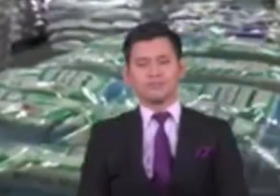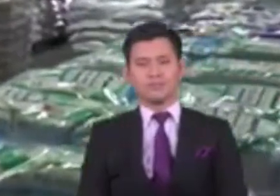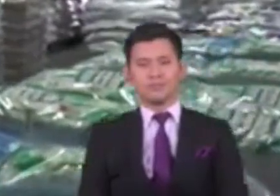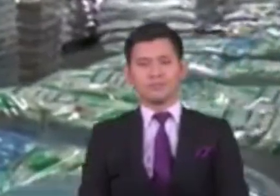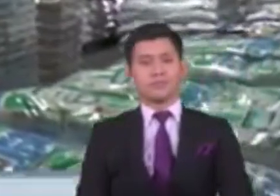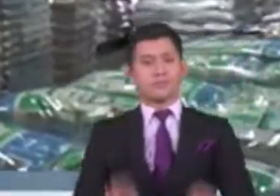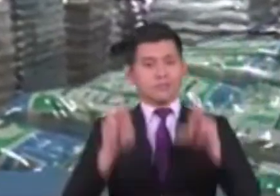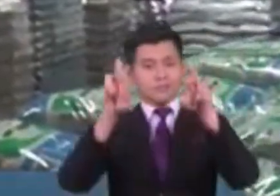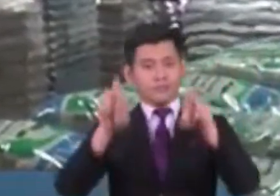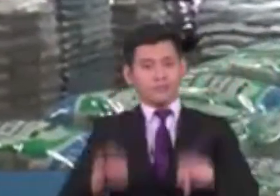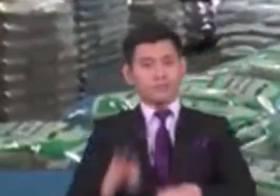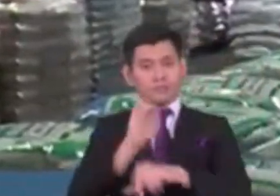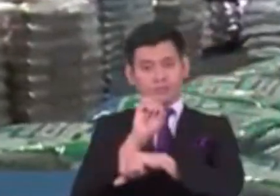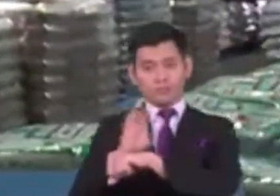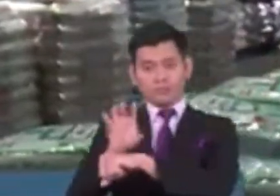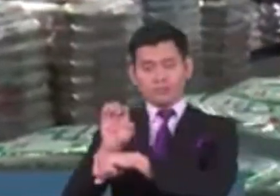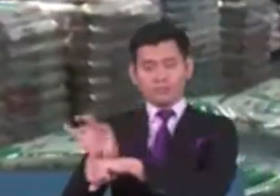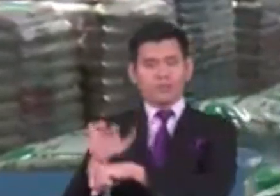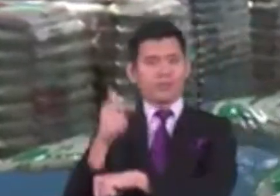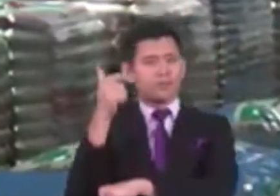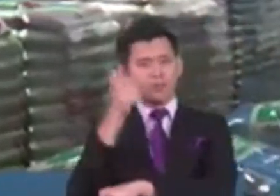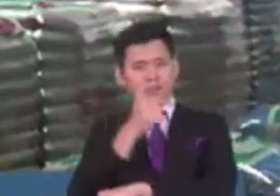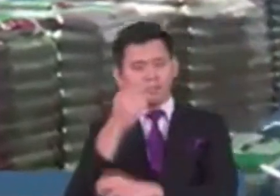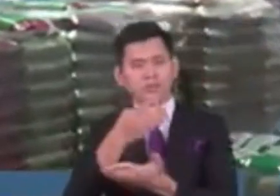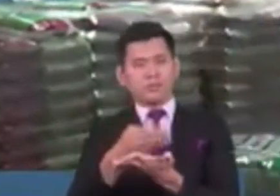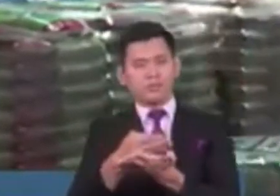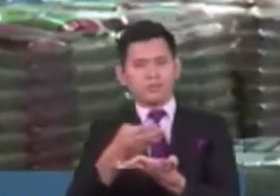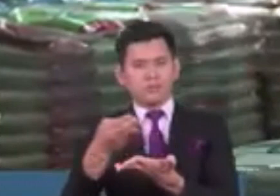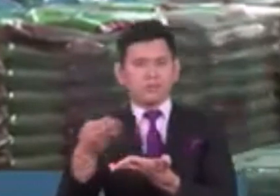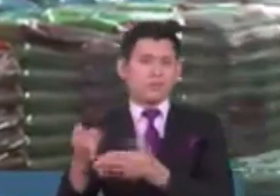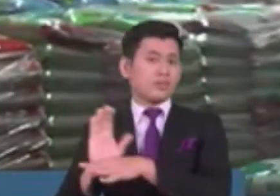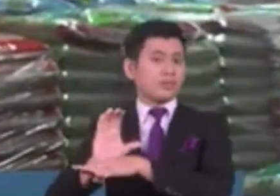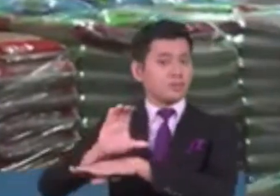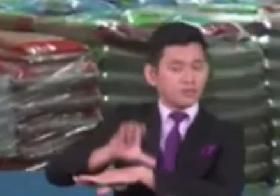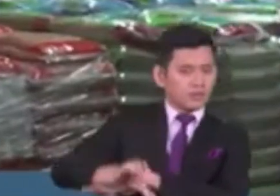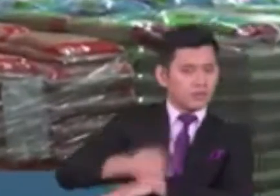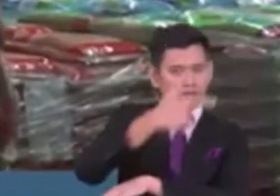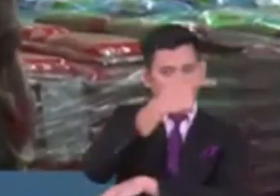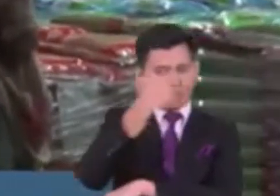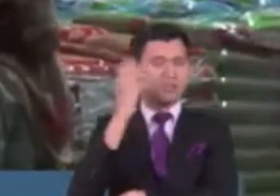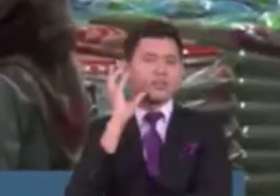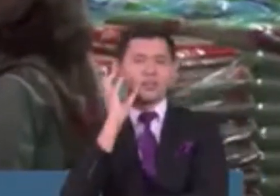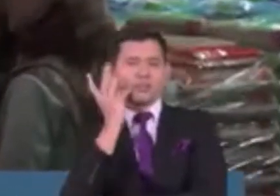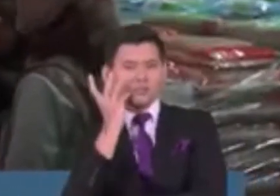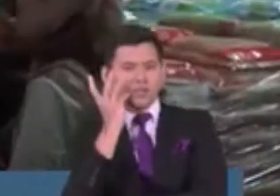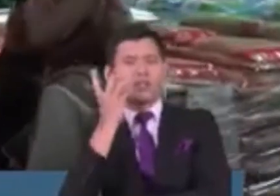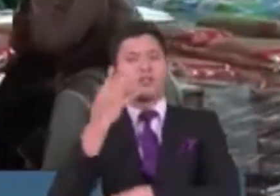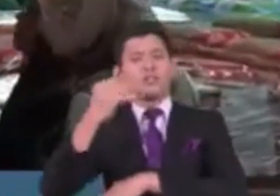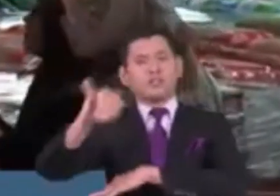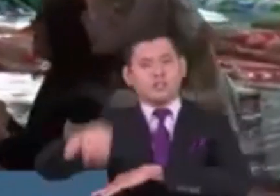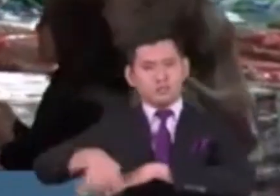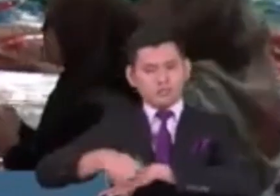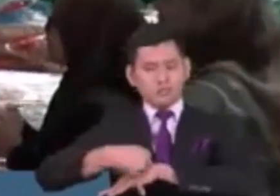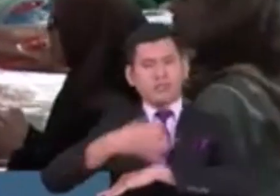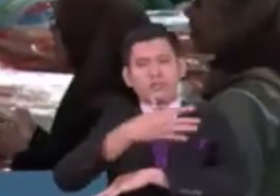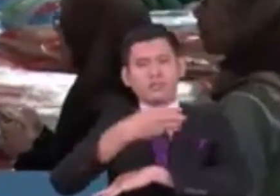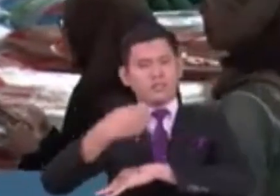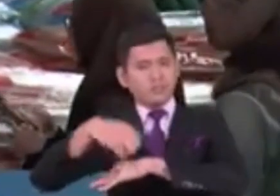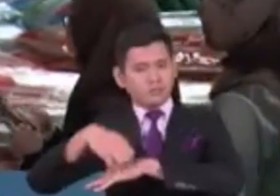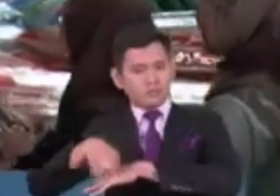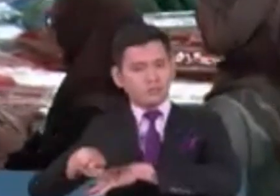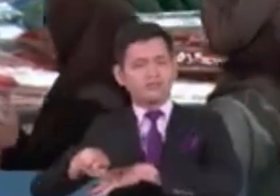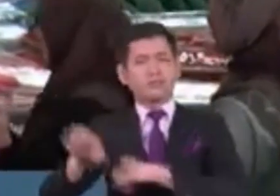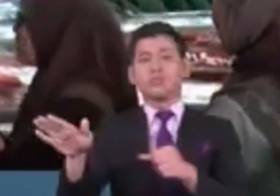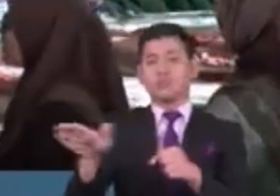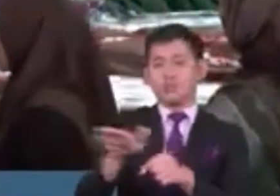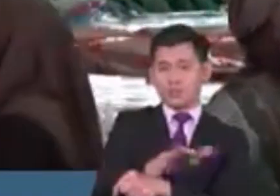Dalam hari itu, rakyat dinasihat tidak melakukan pembelian panik kerana bekalan beras putih tempatan dan import mencukupi. Jelas pengarah Kawal